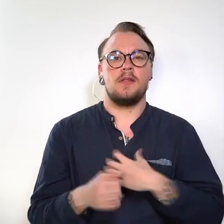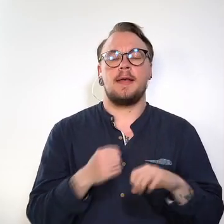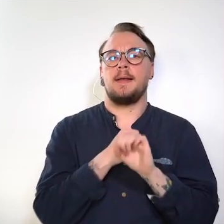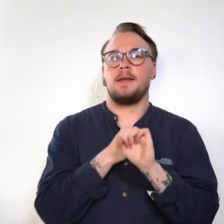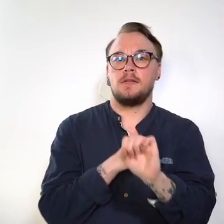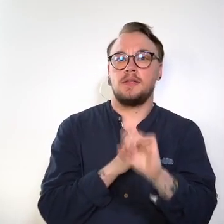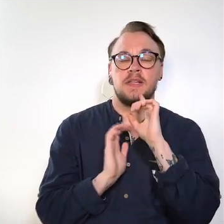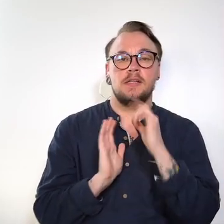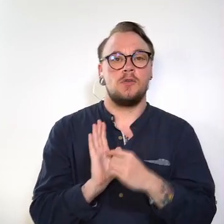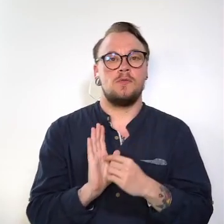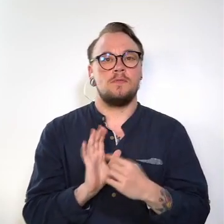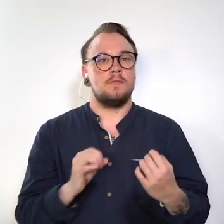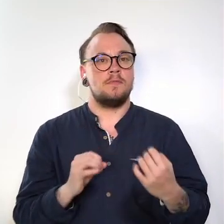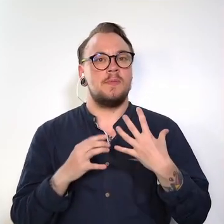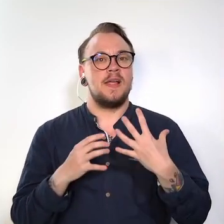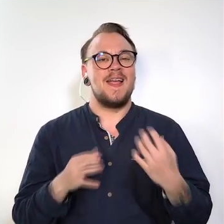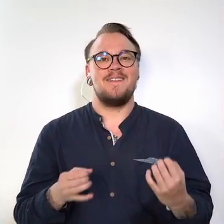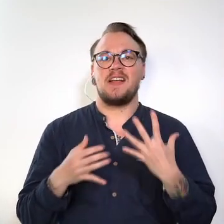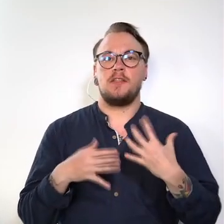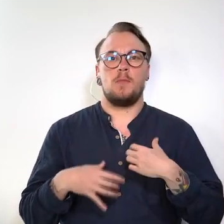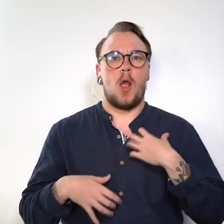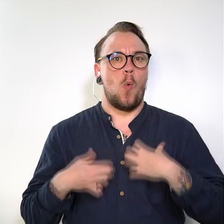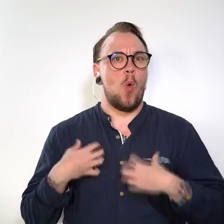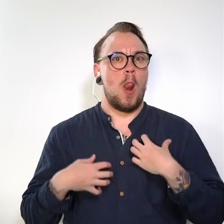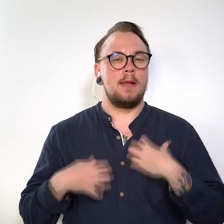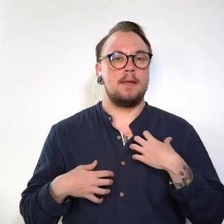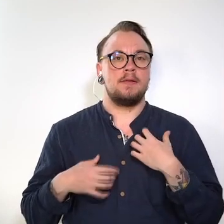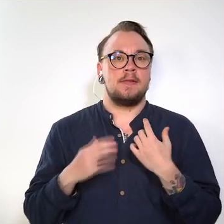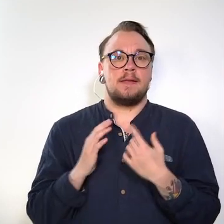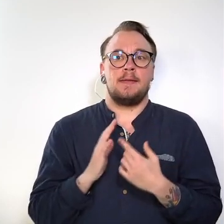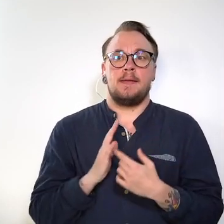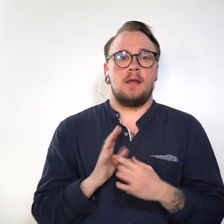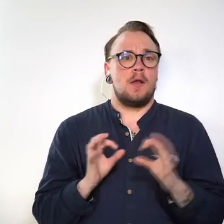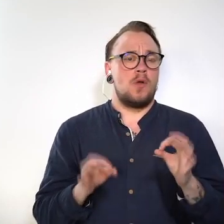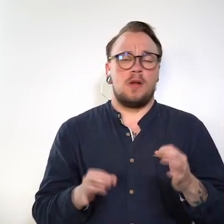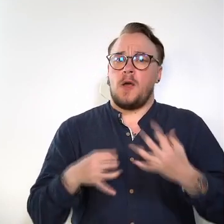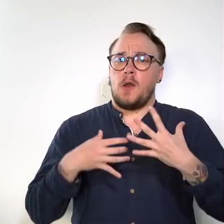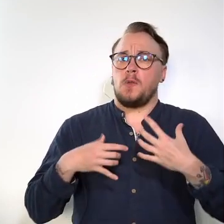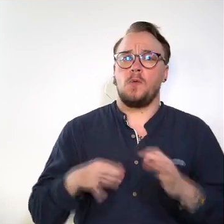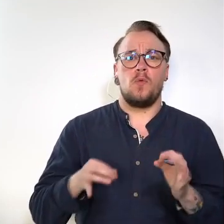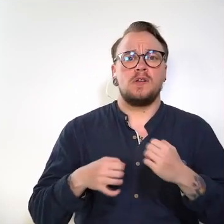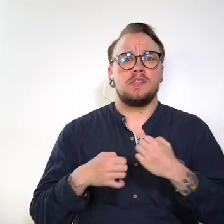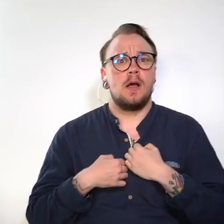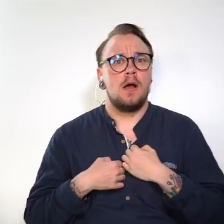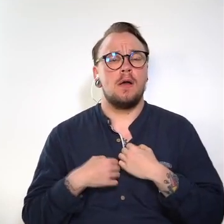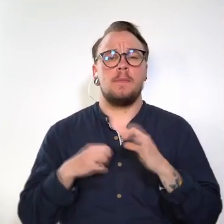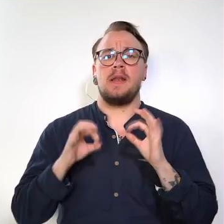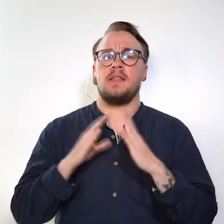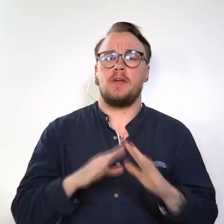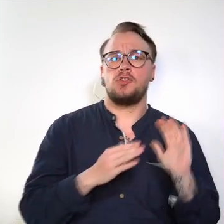liittyvät huolet, että sillä tavalla, että ihmiset on huolissaan siitä, että miten tämän infektion voi saada ja miten siltä voi